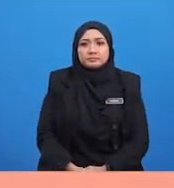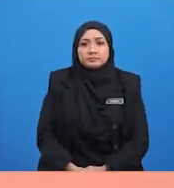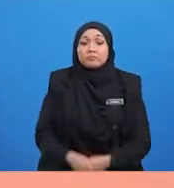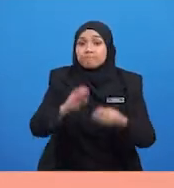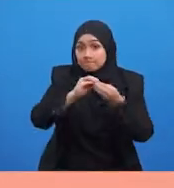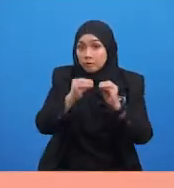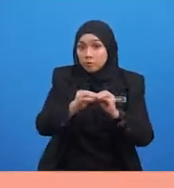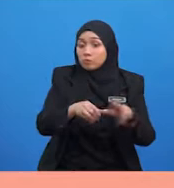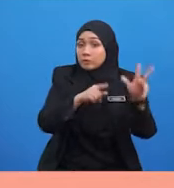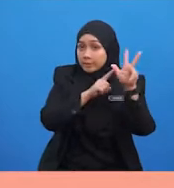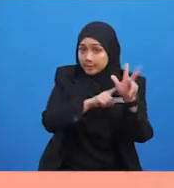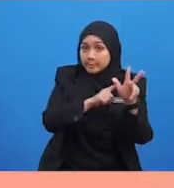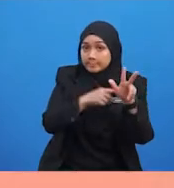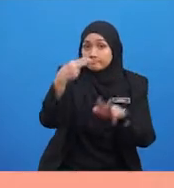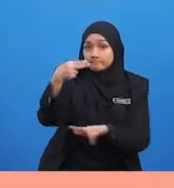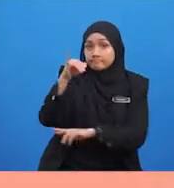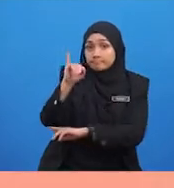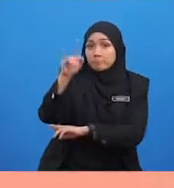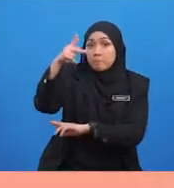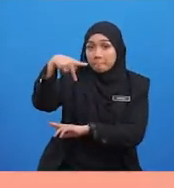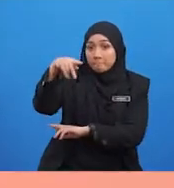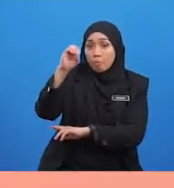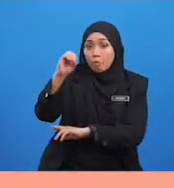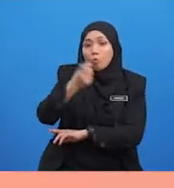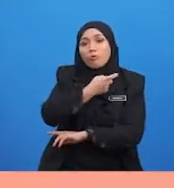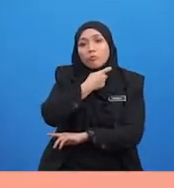Seterusnya, tiga, hypohidrasi.